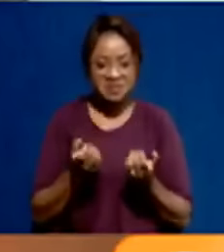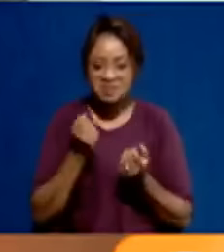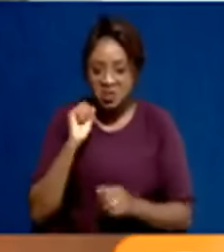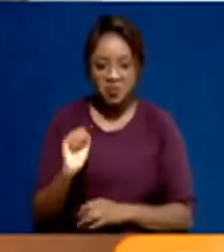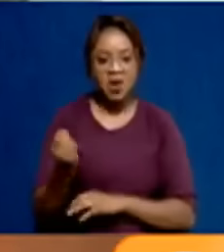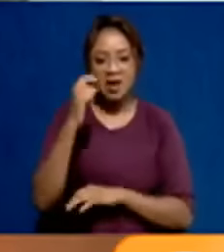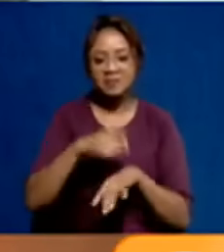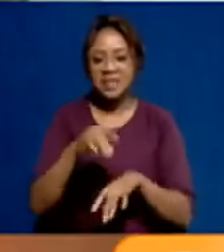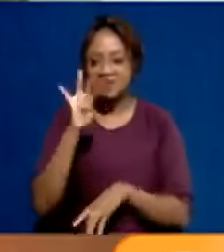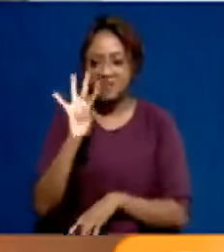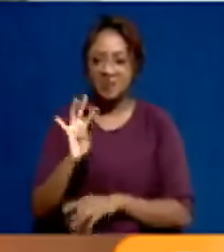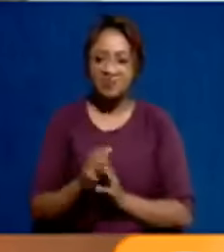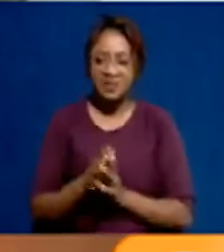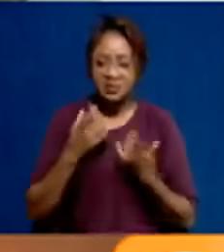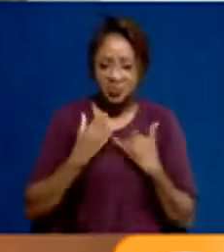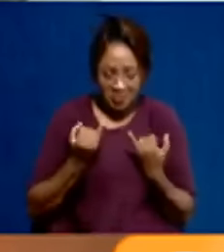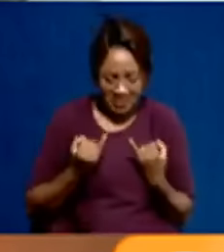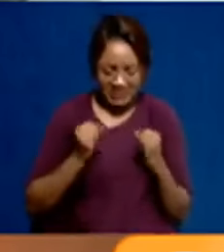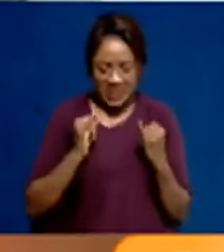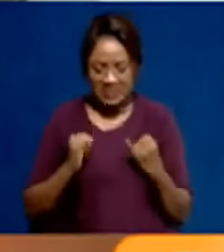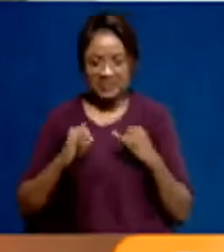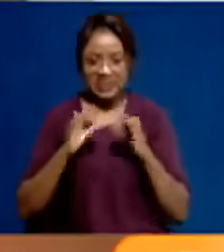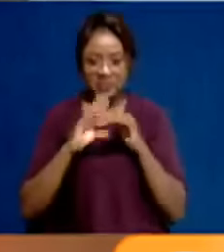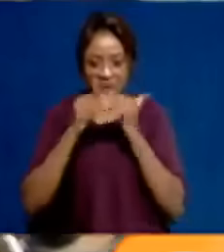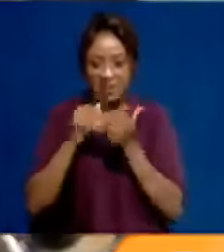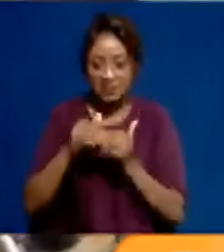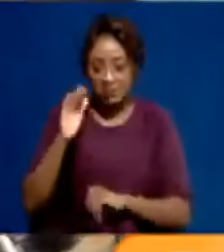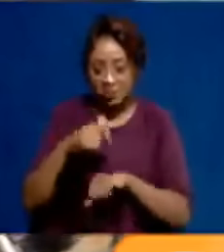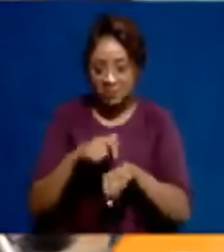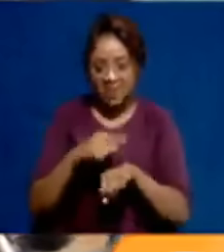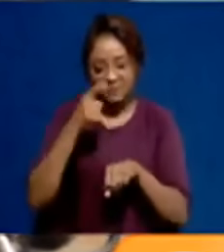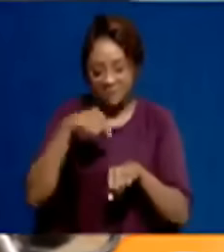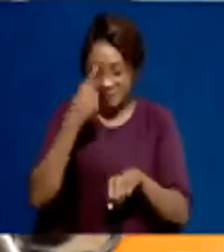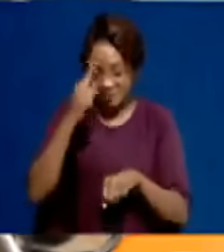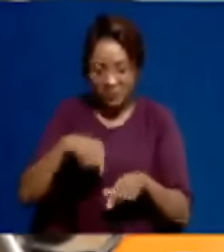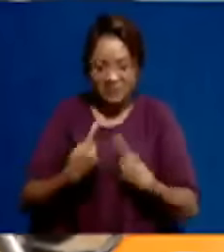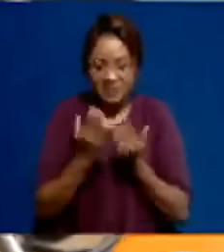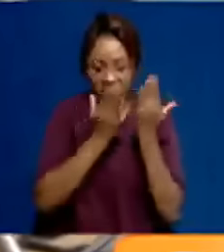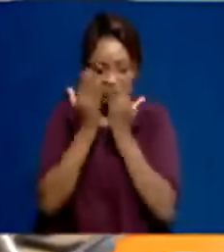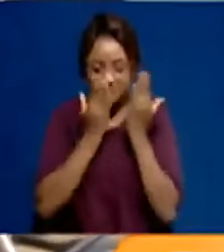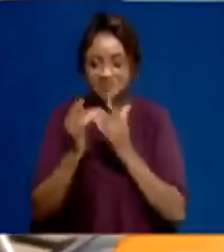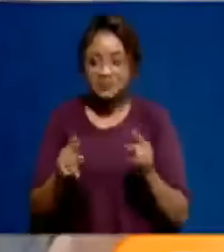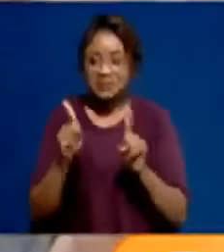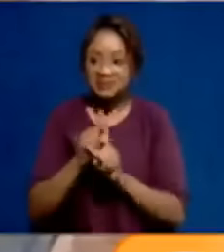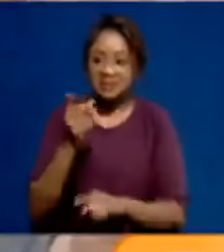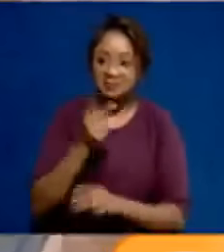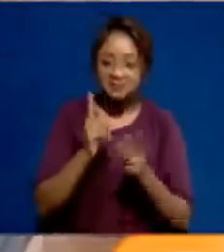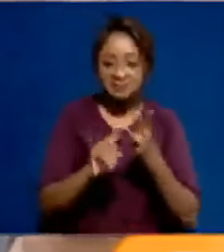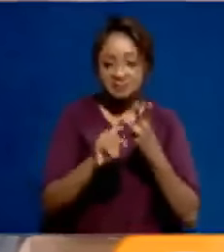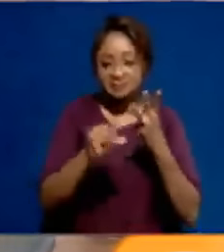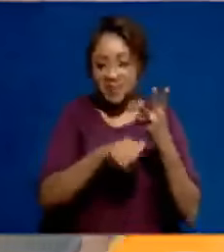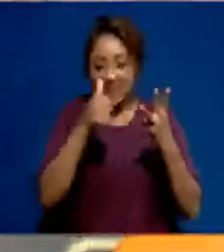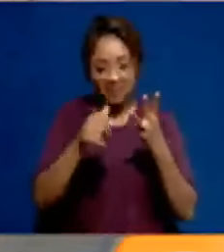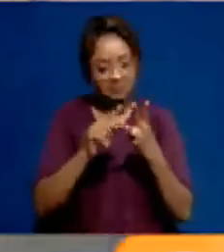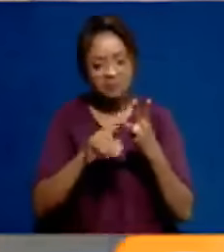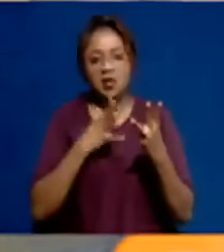and wake up at 4. So I tried to create more time. Kama Mudhuri na Mudhama, Muriki pia anataka